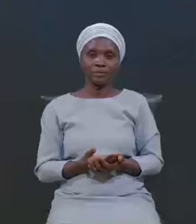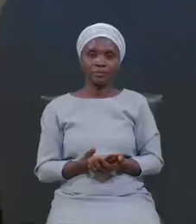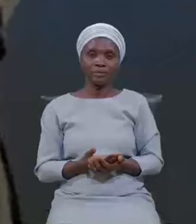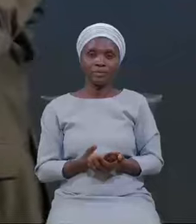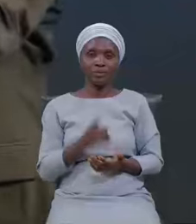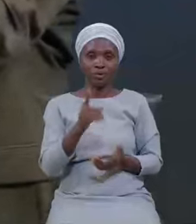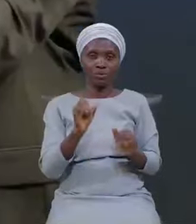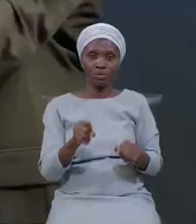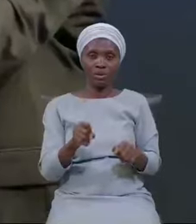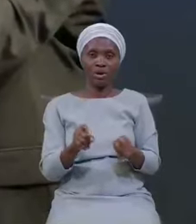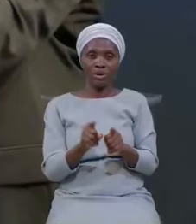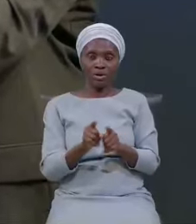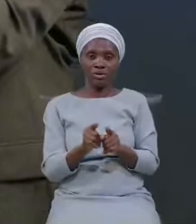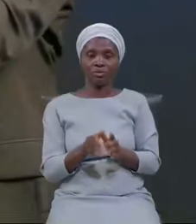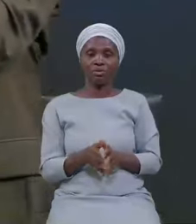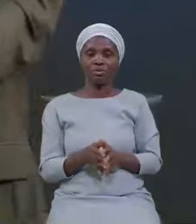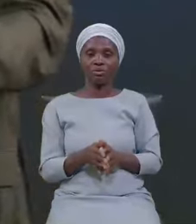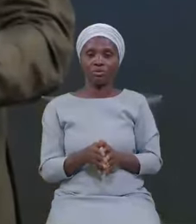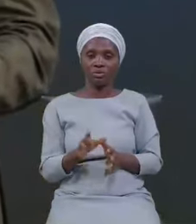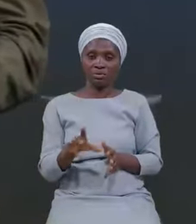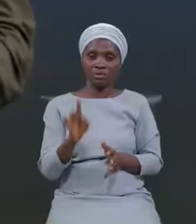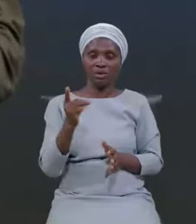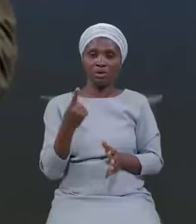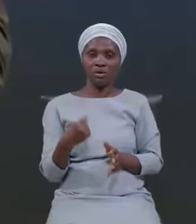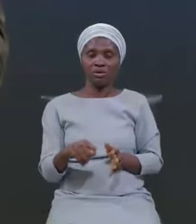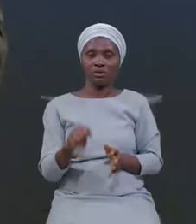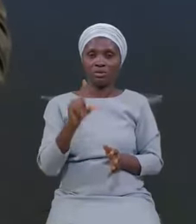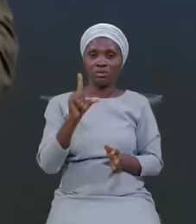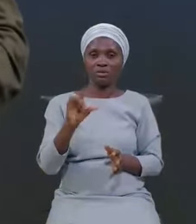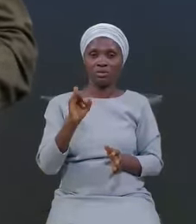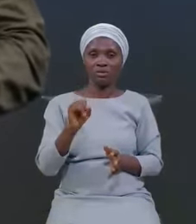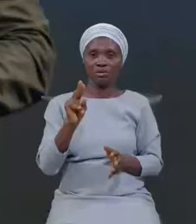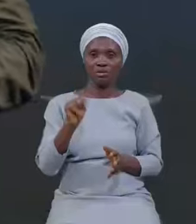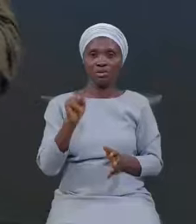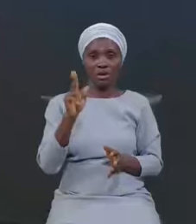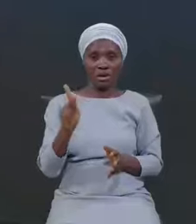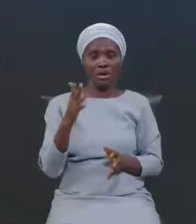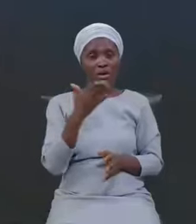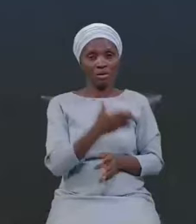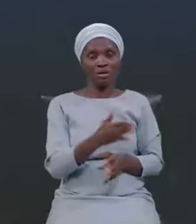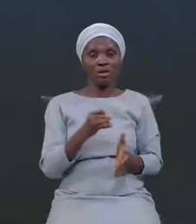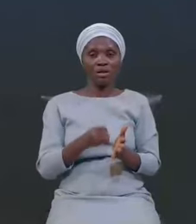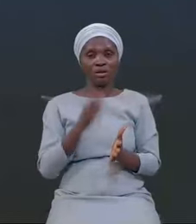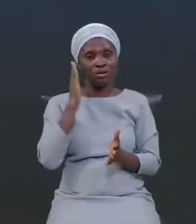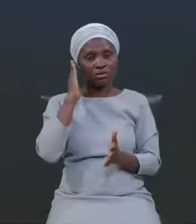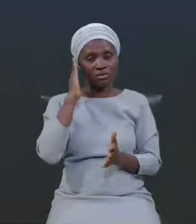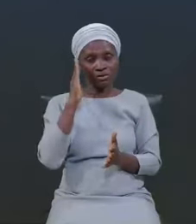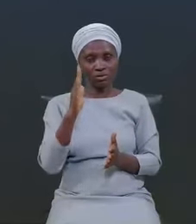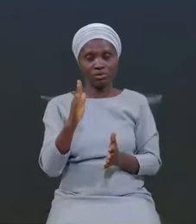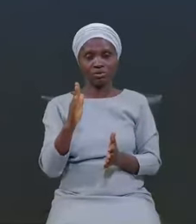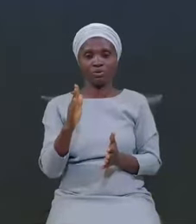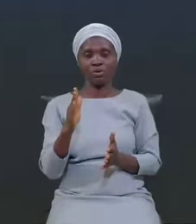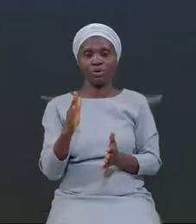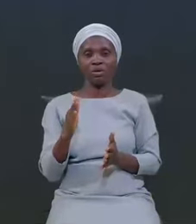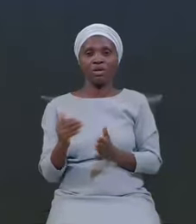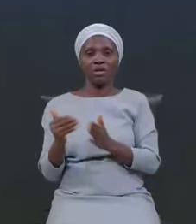Seigneur et nous serons donc ravis de vous aider, de vous accompagner dans cette nouvelle marche avec le Seigneur. Maintenant, vous qui êtes en